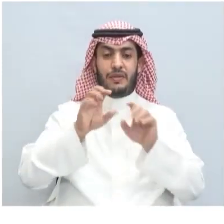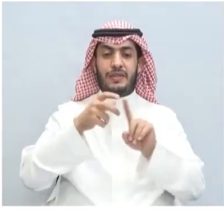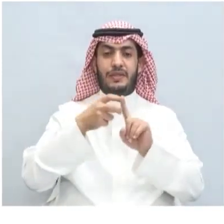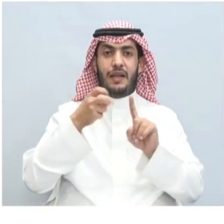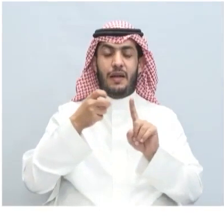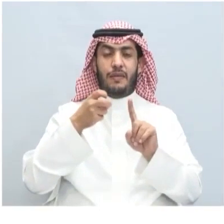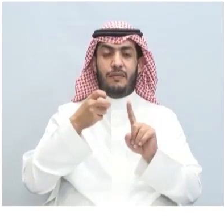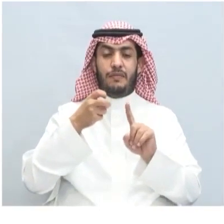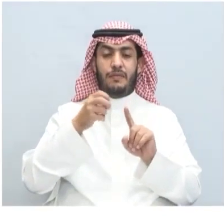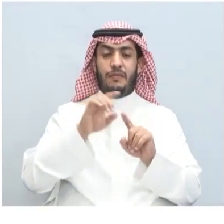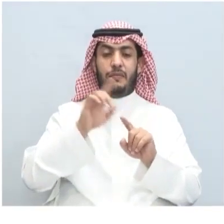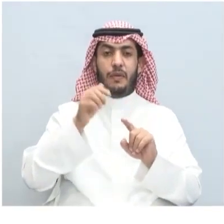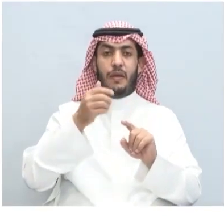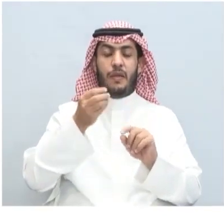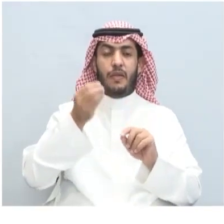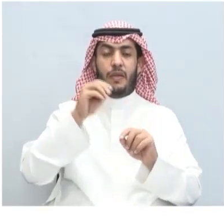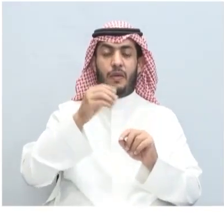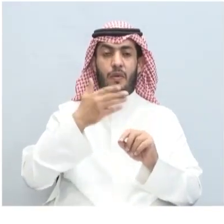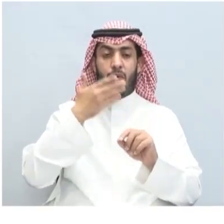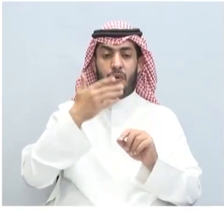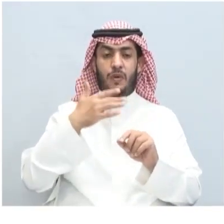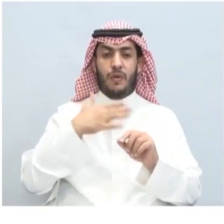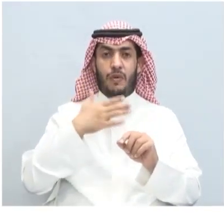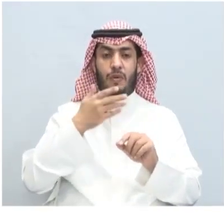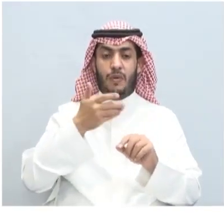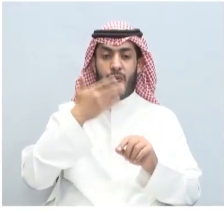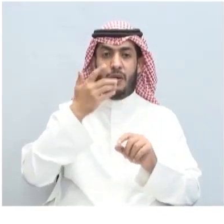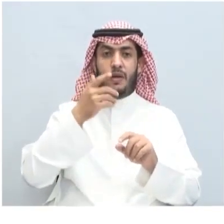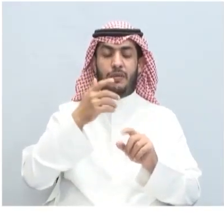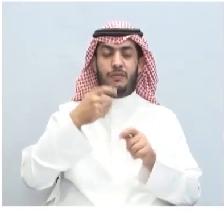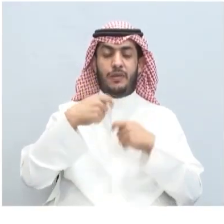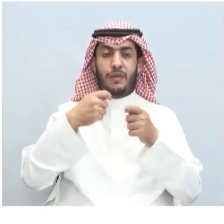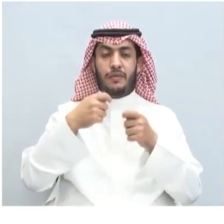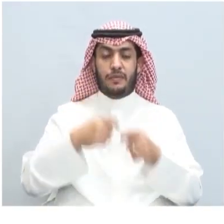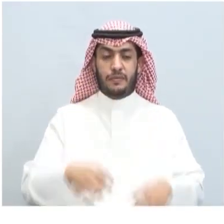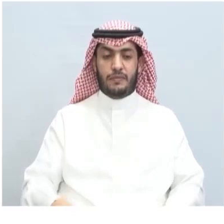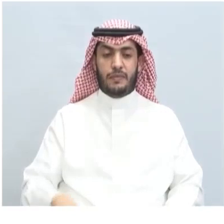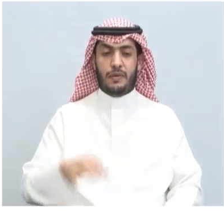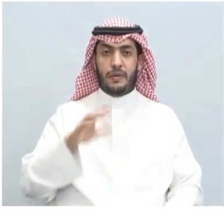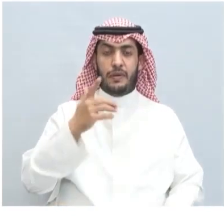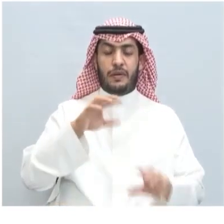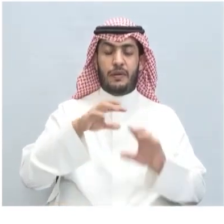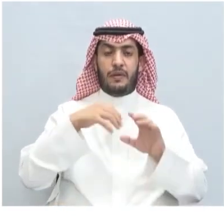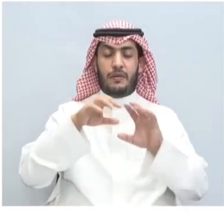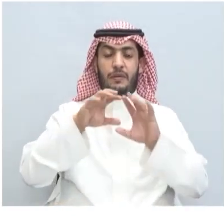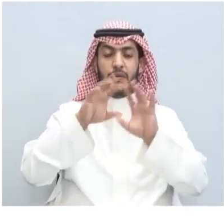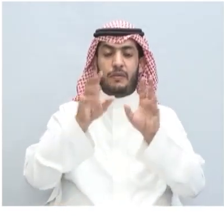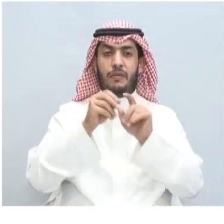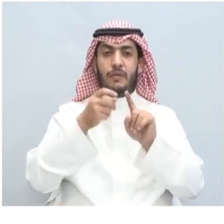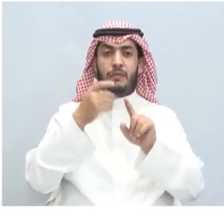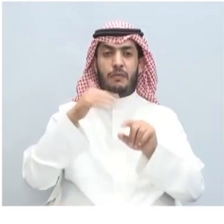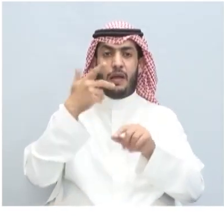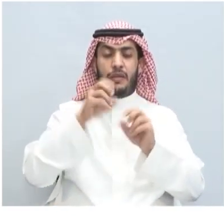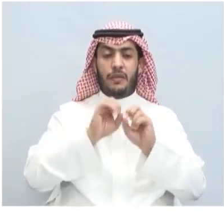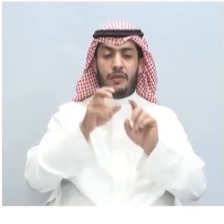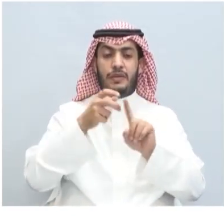السهميه لا تزيد من ثروه المستثمر فكم سيبلغ سعر تداول السهم بعد